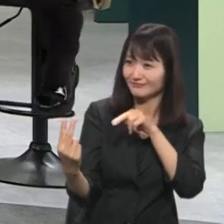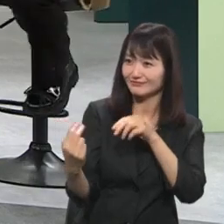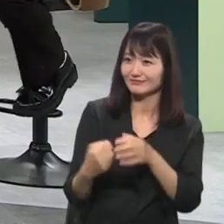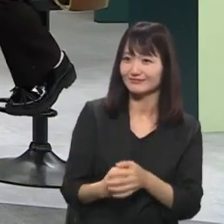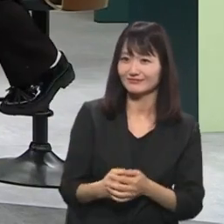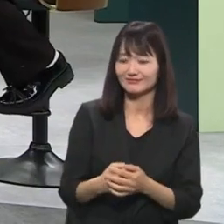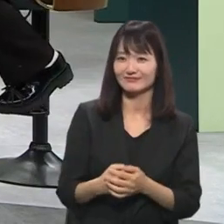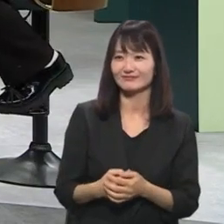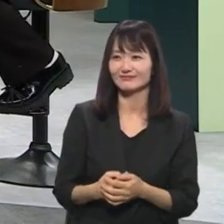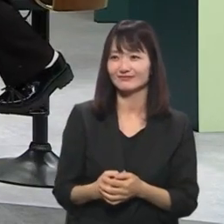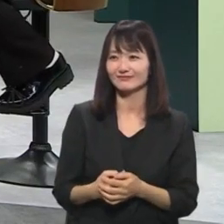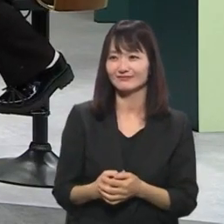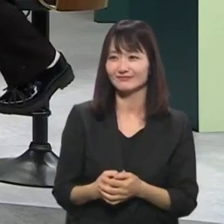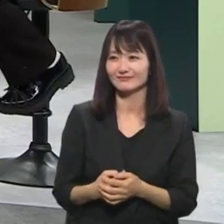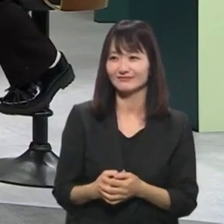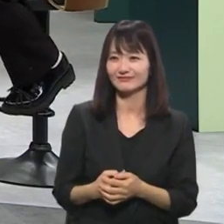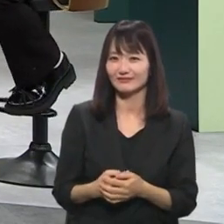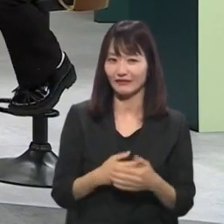콧구멍을